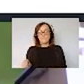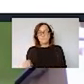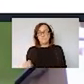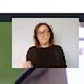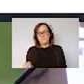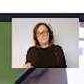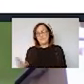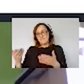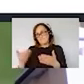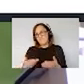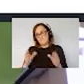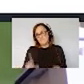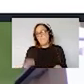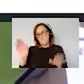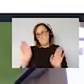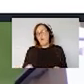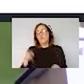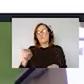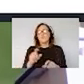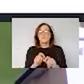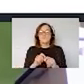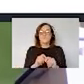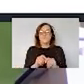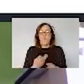Państwo, zaprezentuj teraz, czyli mogę znowuż